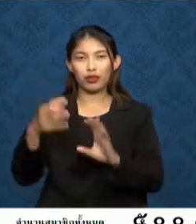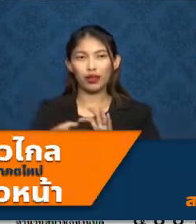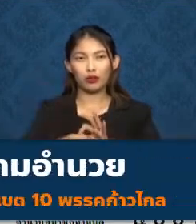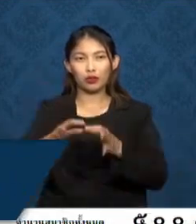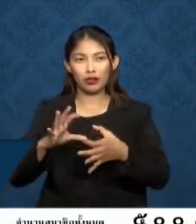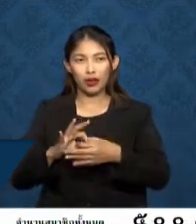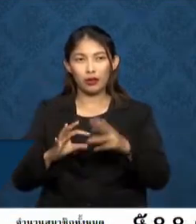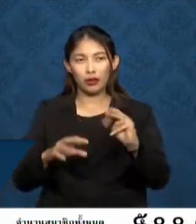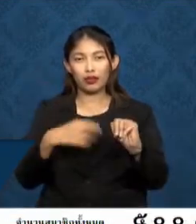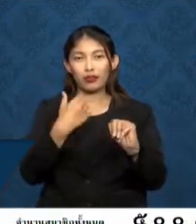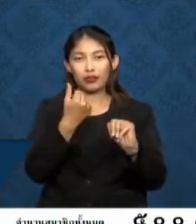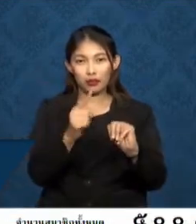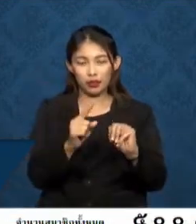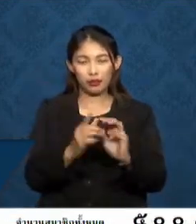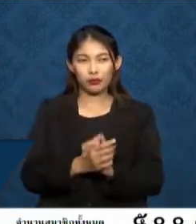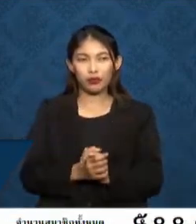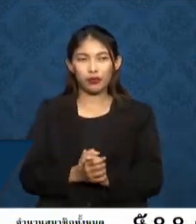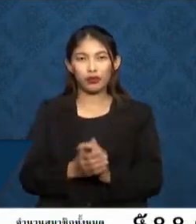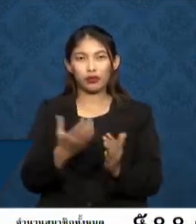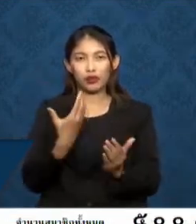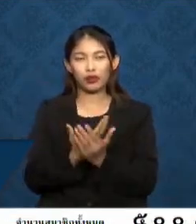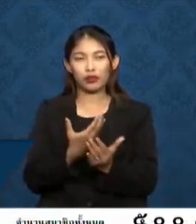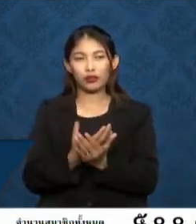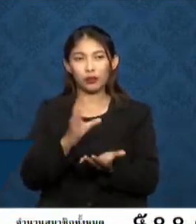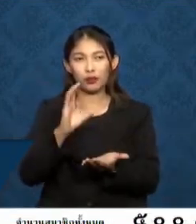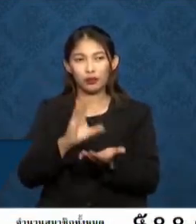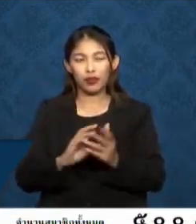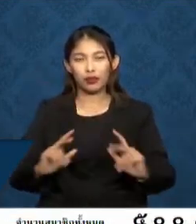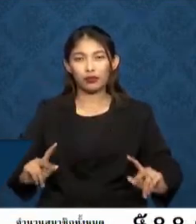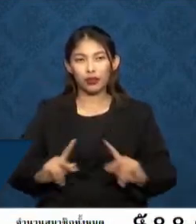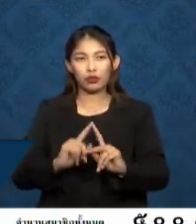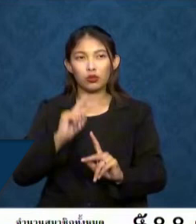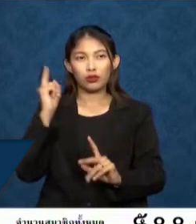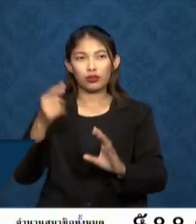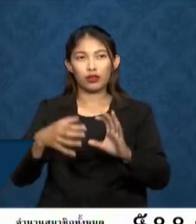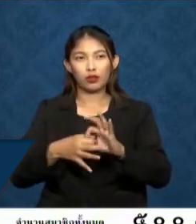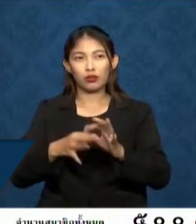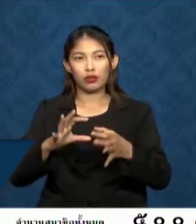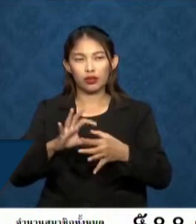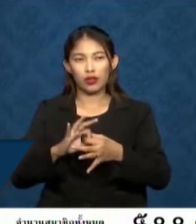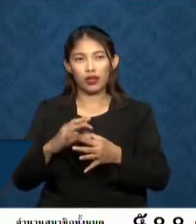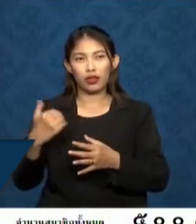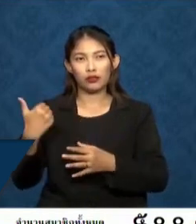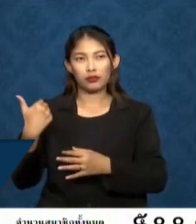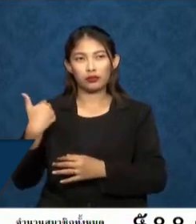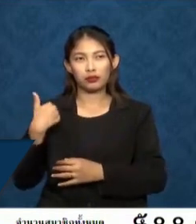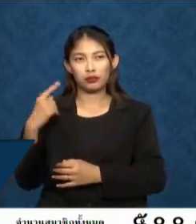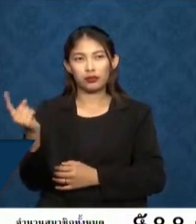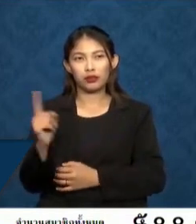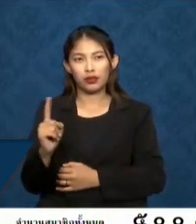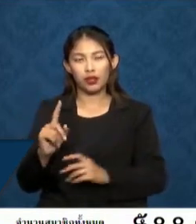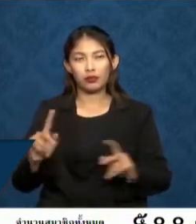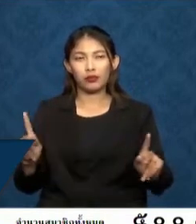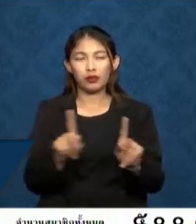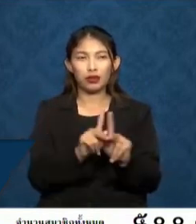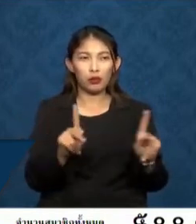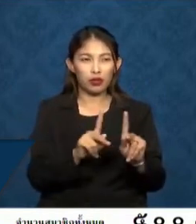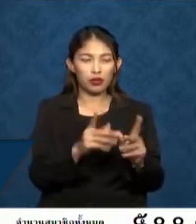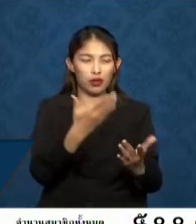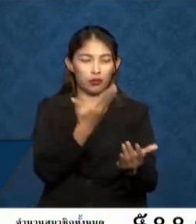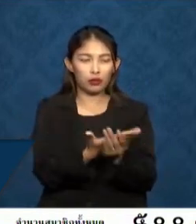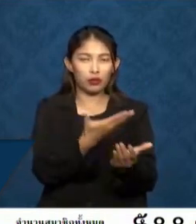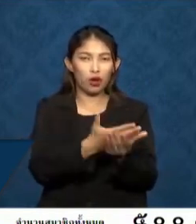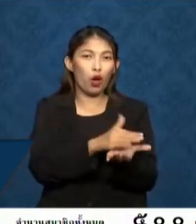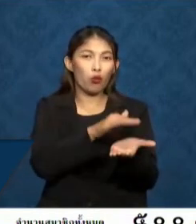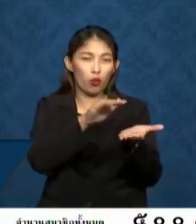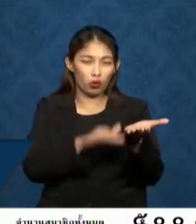า11ครับท่านประธานครับงบประมาณของกระทรวงการท่องเที่ยวและกีฬาและหน่วยงานในกำกับเนี่ยนะครับถูกกรรมาธิการเนี่ยปรับลดลงม